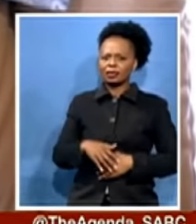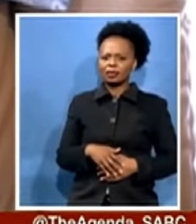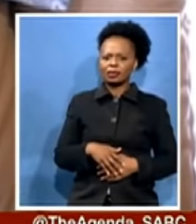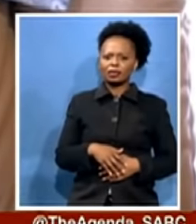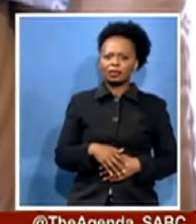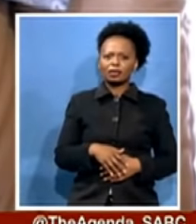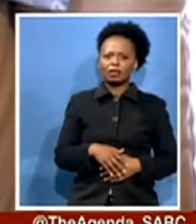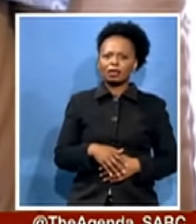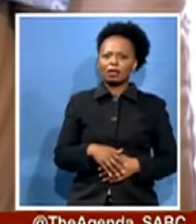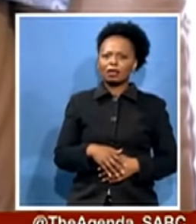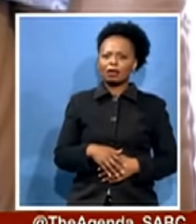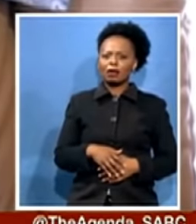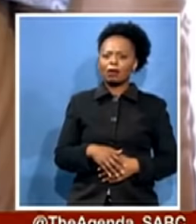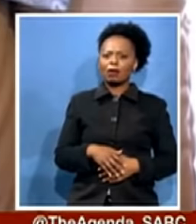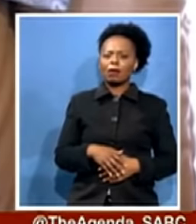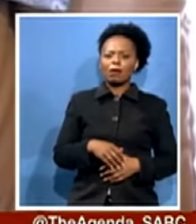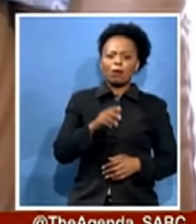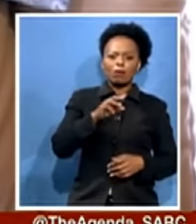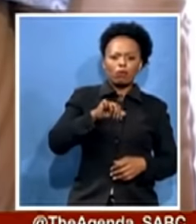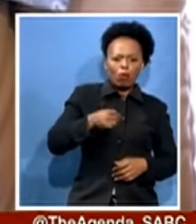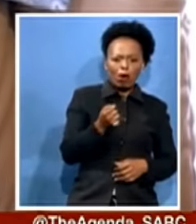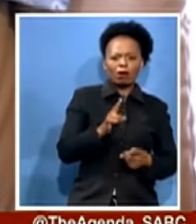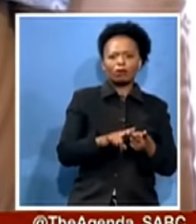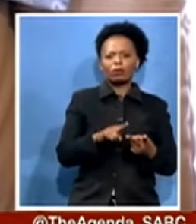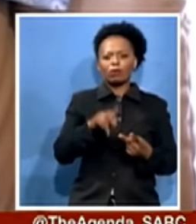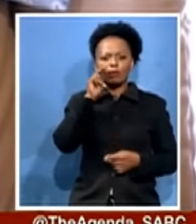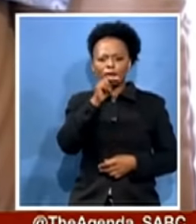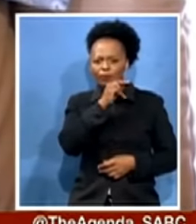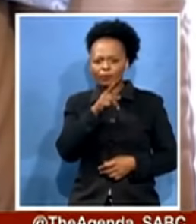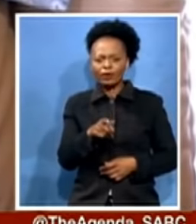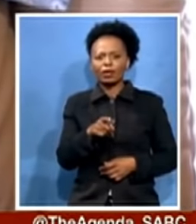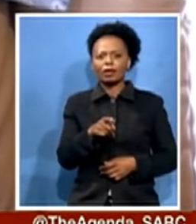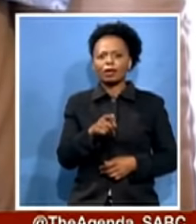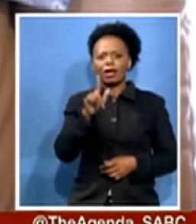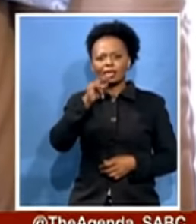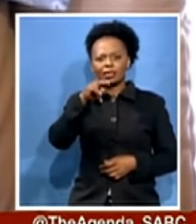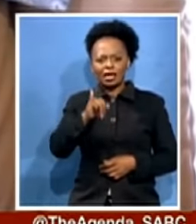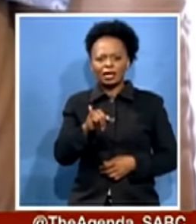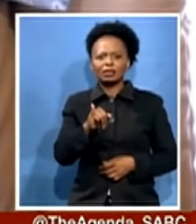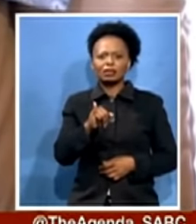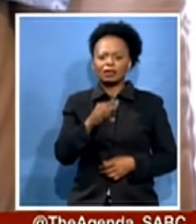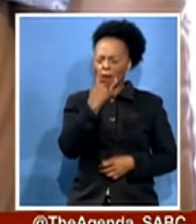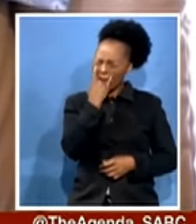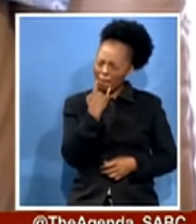nomamncane kaLindani, bahluleka ukuqhubeka nodaba. Kodwa wabe seyamkhuthaza